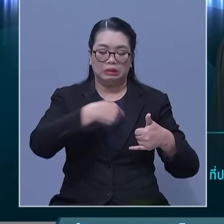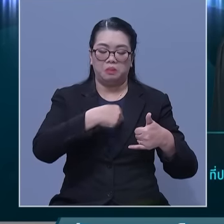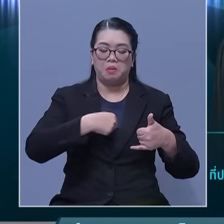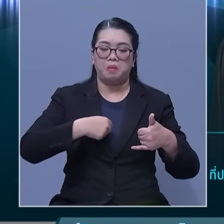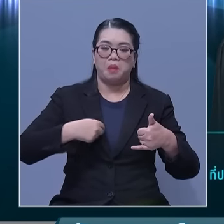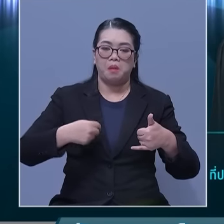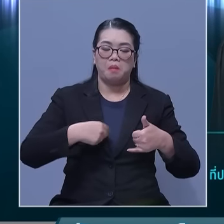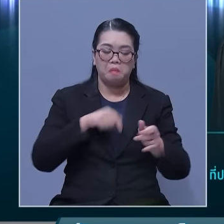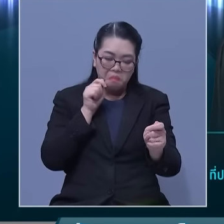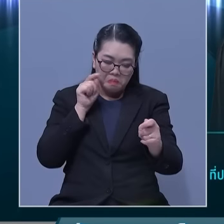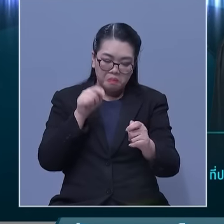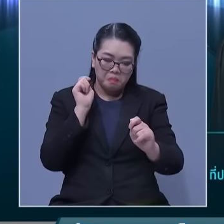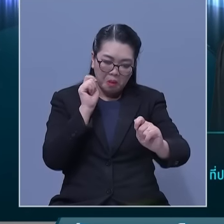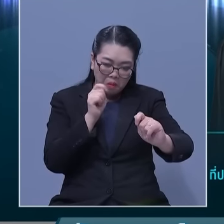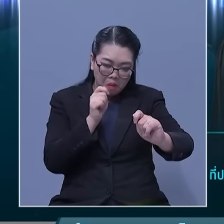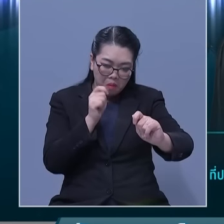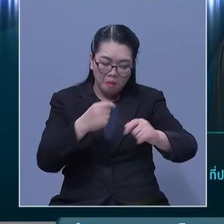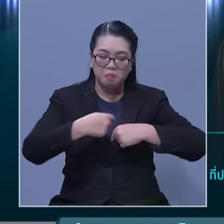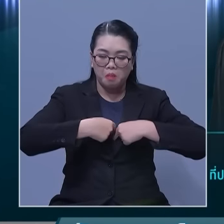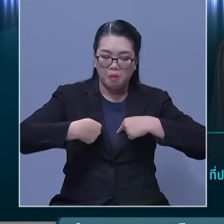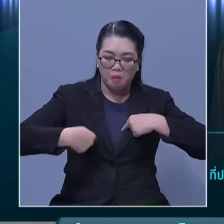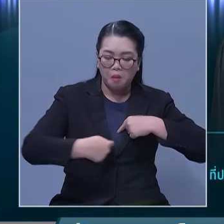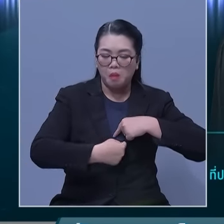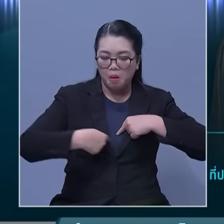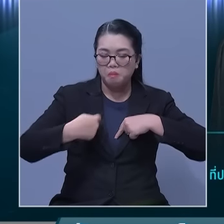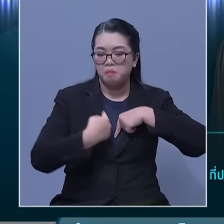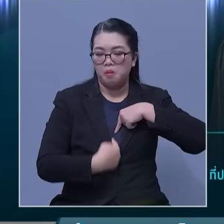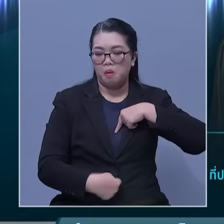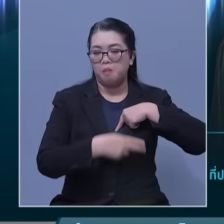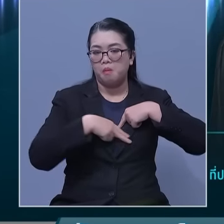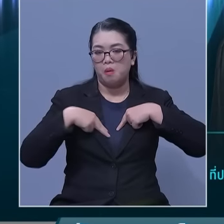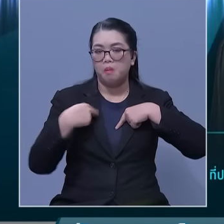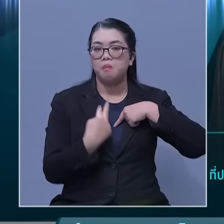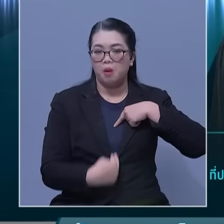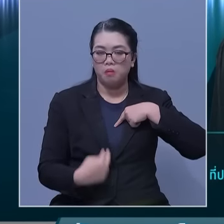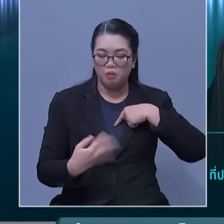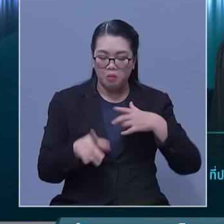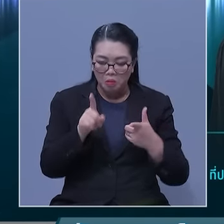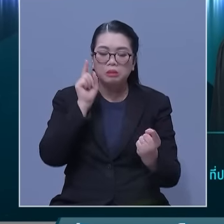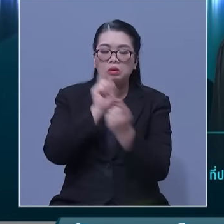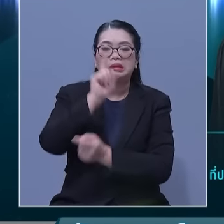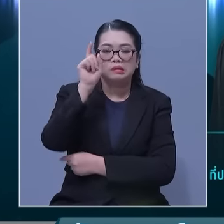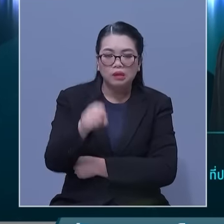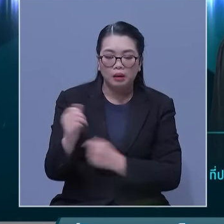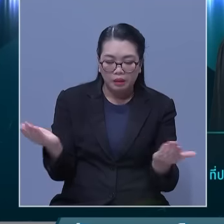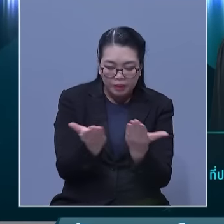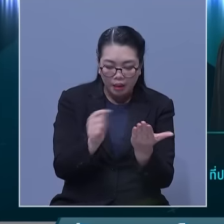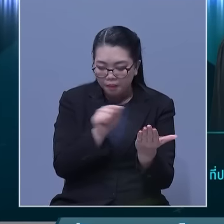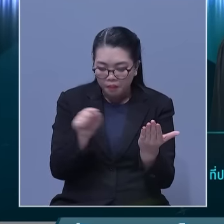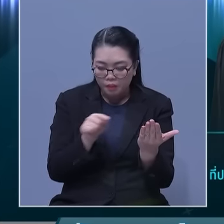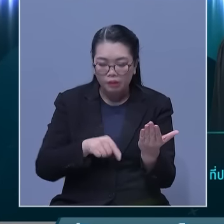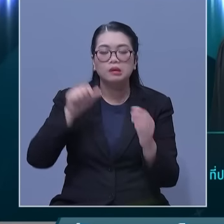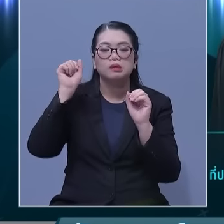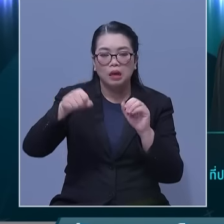ครับที่อยู่บนตัวที่ได้มาจากเมืองไทยแล้วนะครับแล้วก็เอาไปประกอบกันไอ้นู่นไอ้นี่ต่างๆก็เลยได้